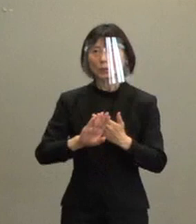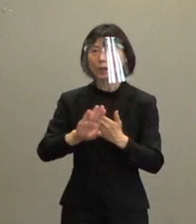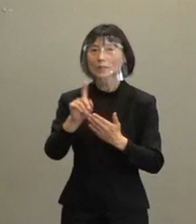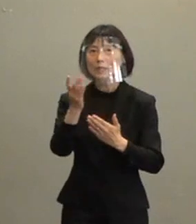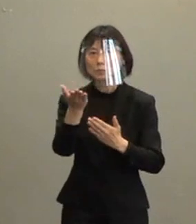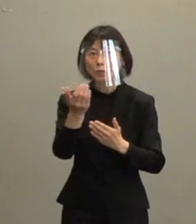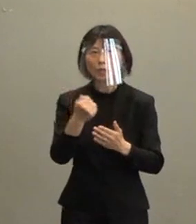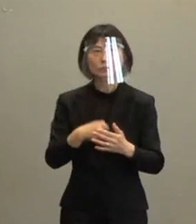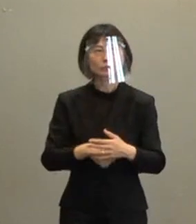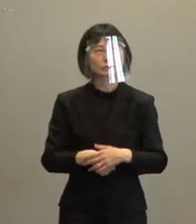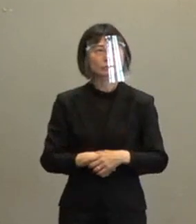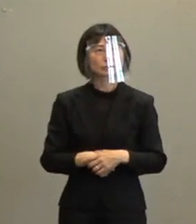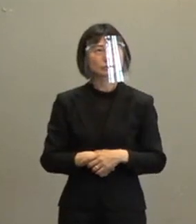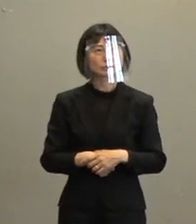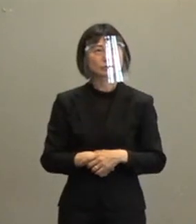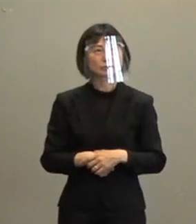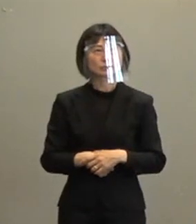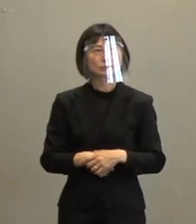がでしょうか。